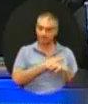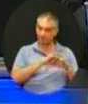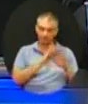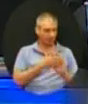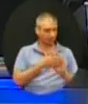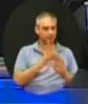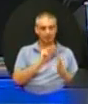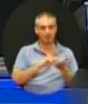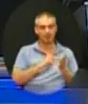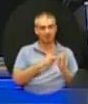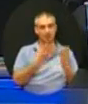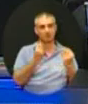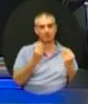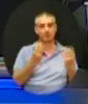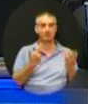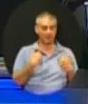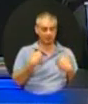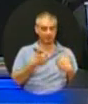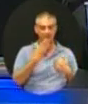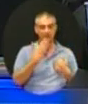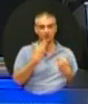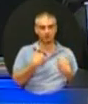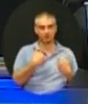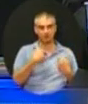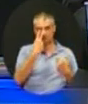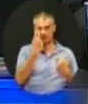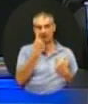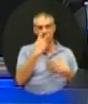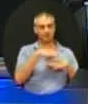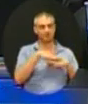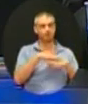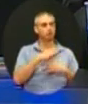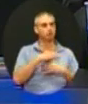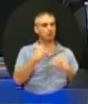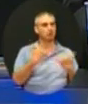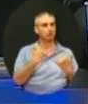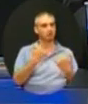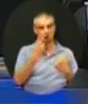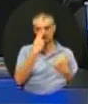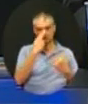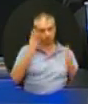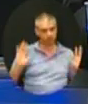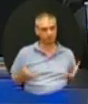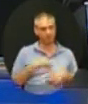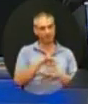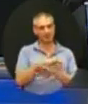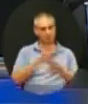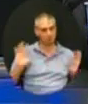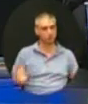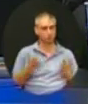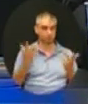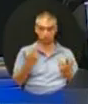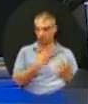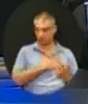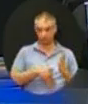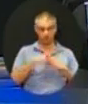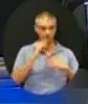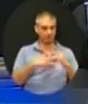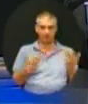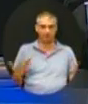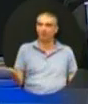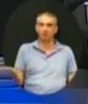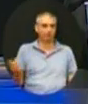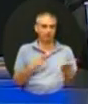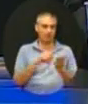השער צריך לתכנן הרבה ואני כסר ירושלים רוא אחת מהמשימות שלנו עכשיו לנסות לזרז את התכנון כי הנה רוצים לבנות אין מה